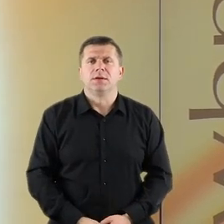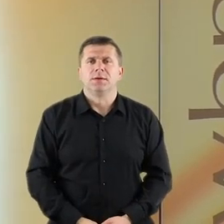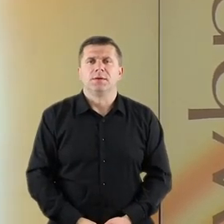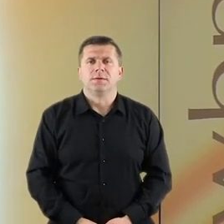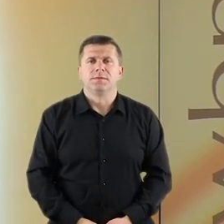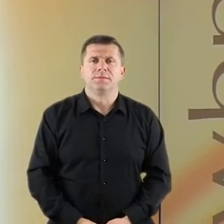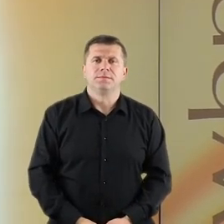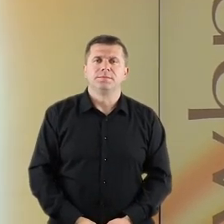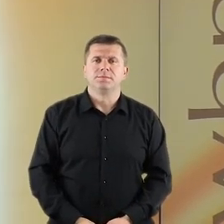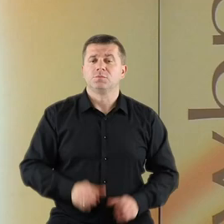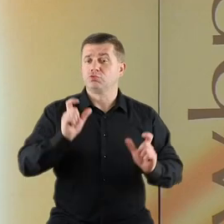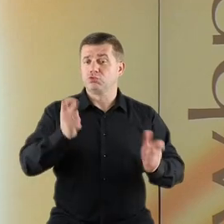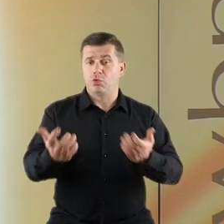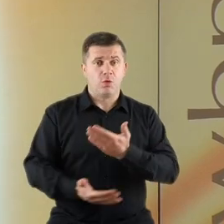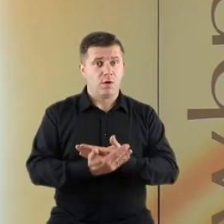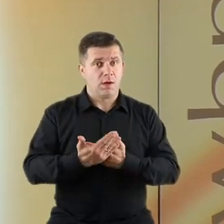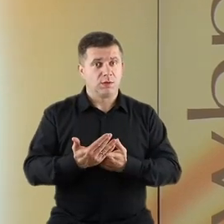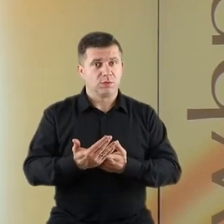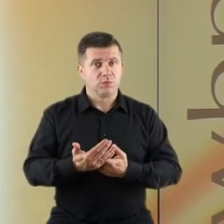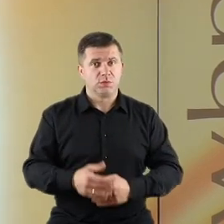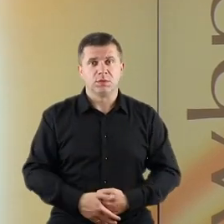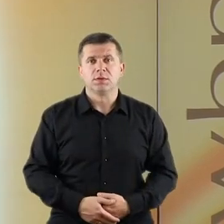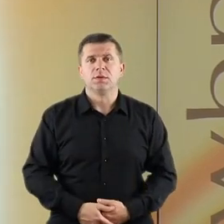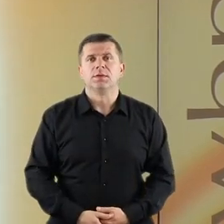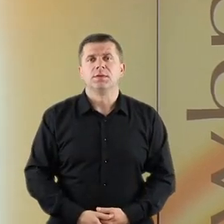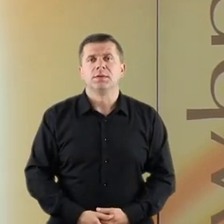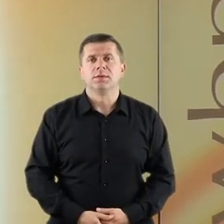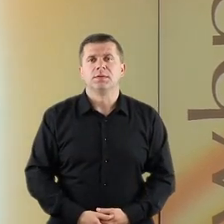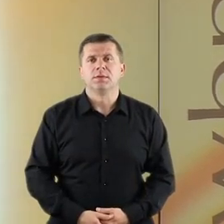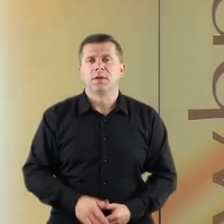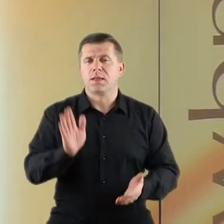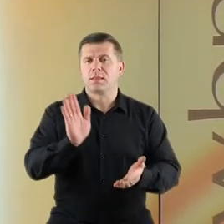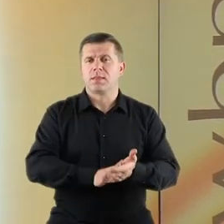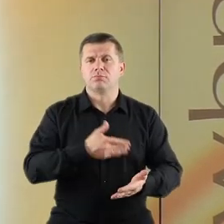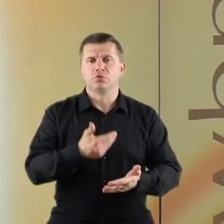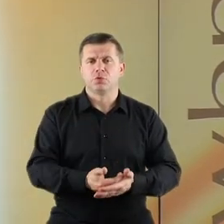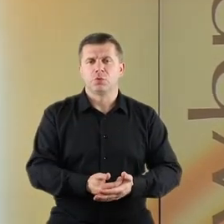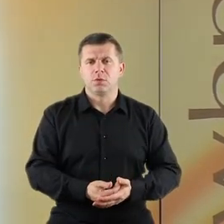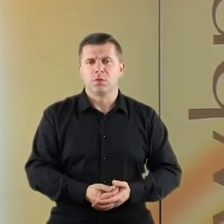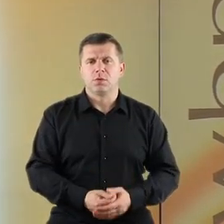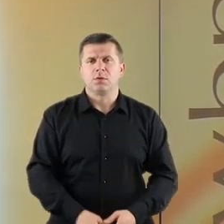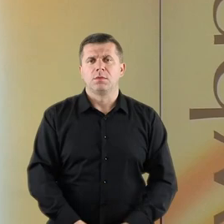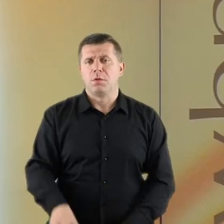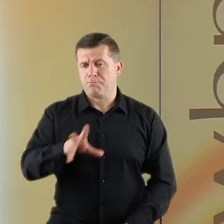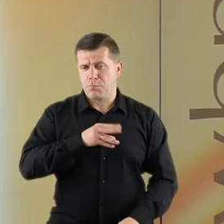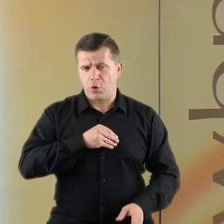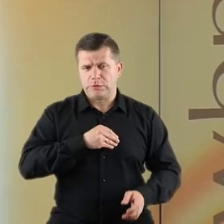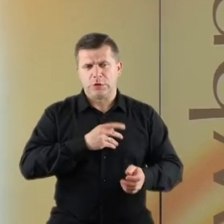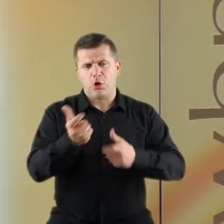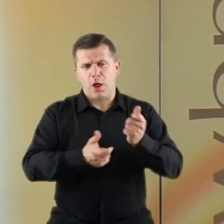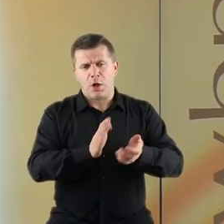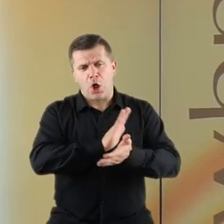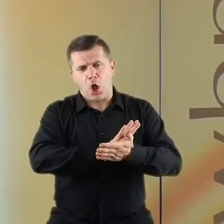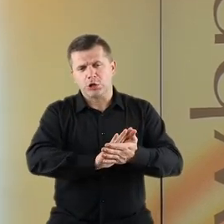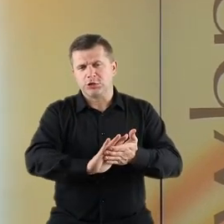to co się okazuje że na przykład można zmyć urok i